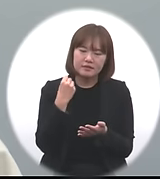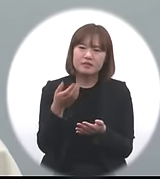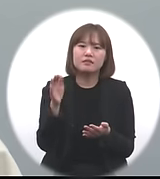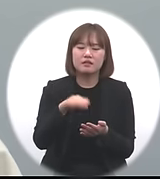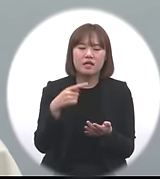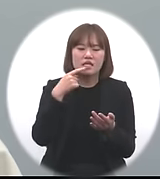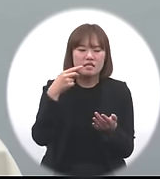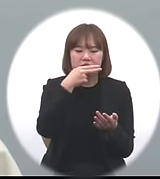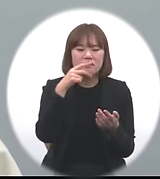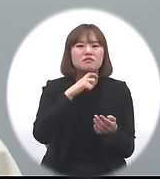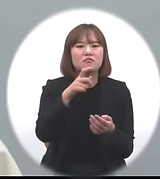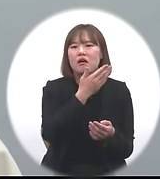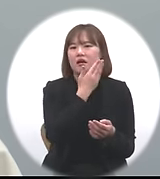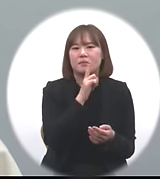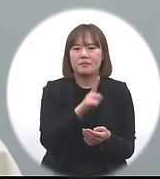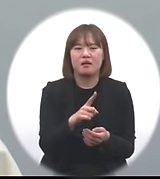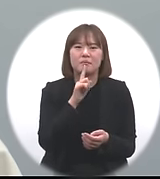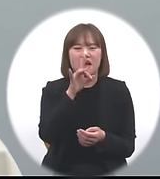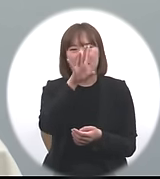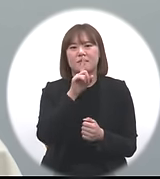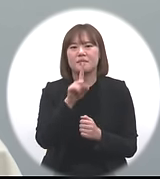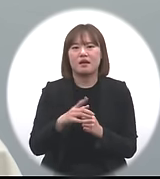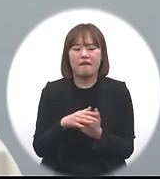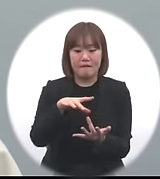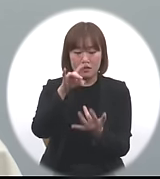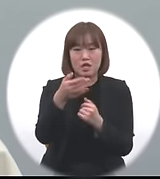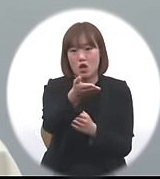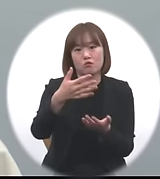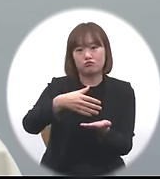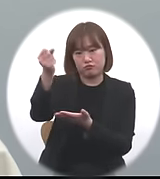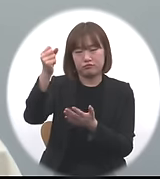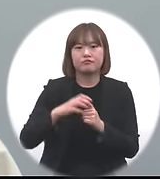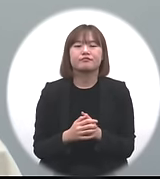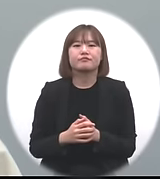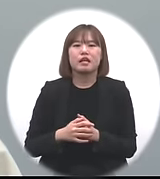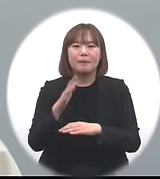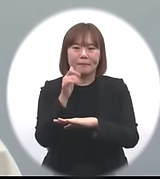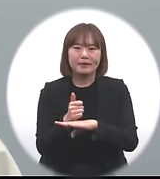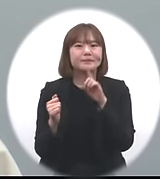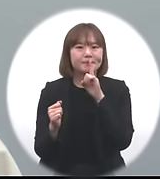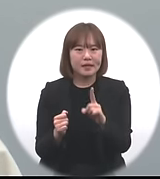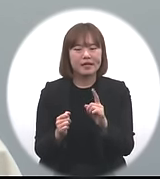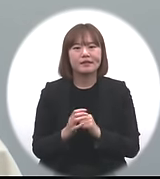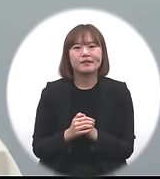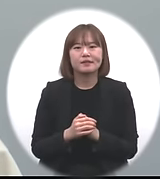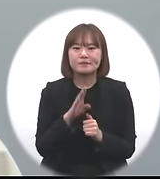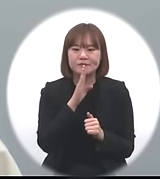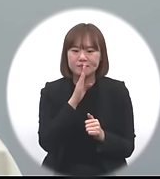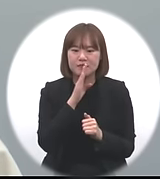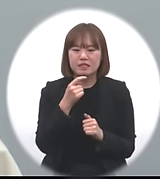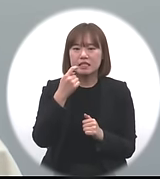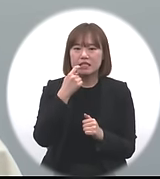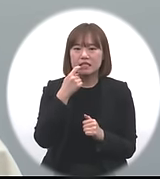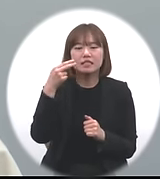보다. 어머 이 빵은 맛있겠다. 그런데 이 닦을 10분은 없답니다. 비겁한 변명인 거죠. 선택은 여러분들이 하시는 겁니다. 자, 마지막